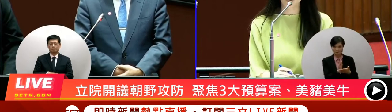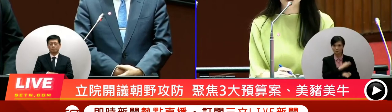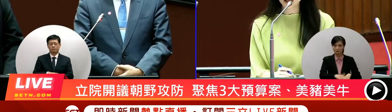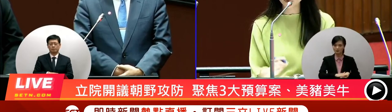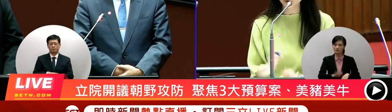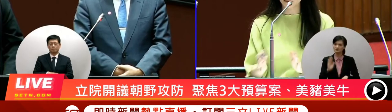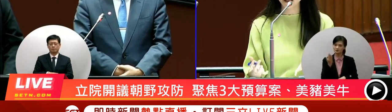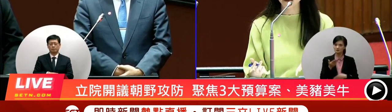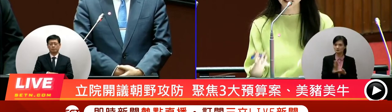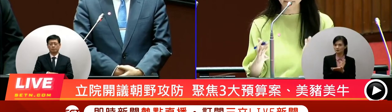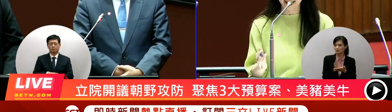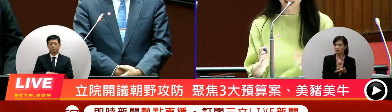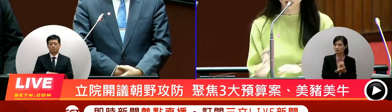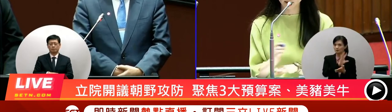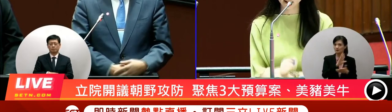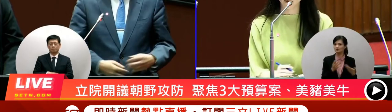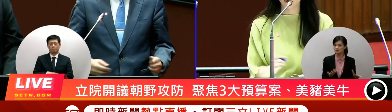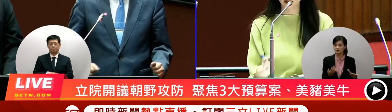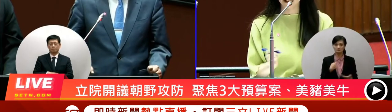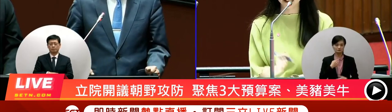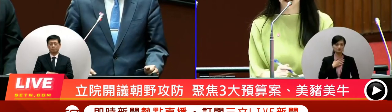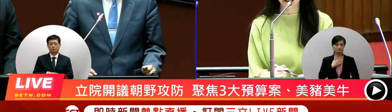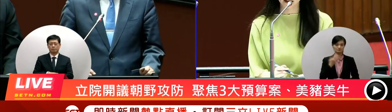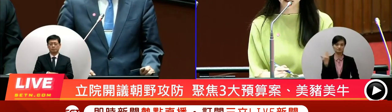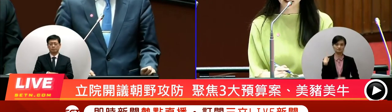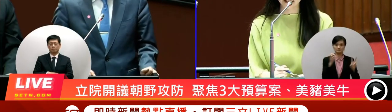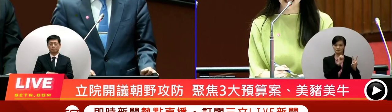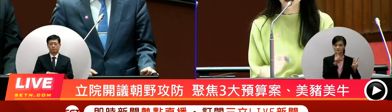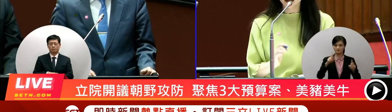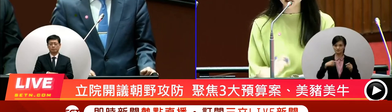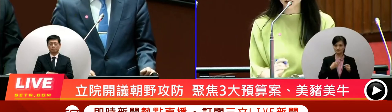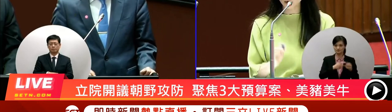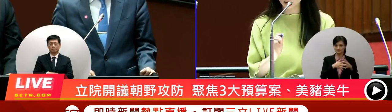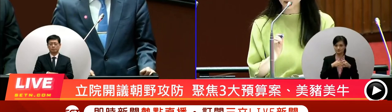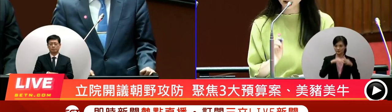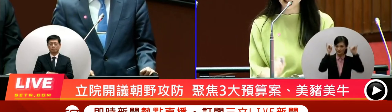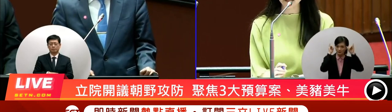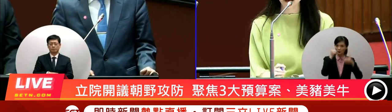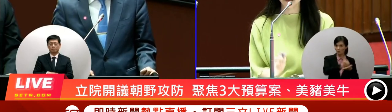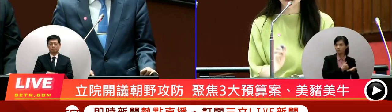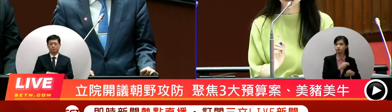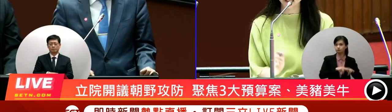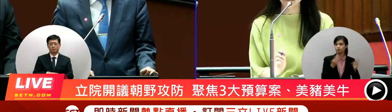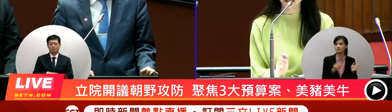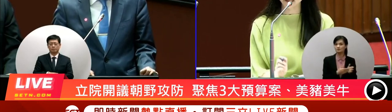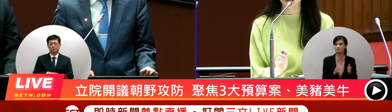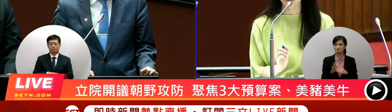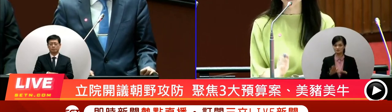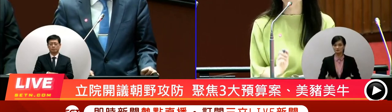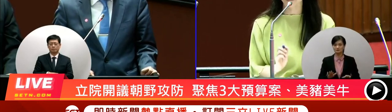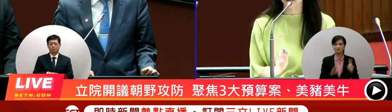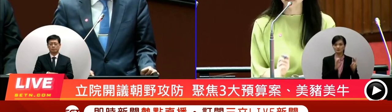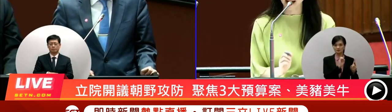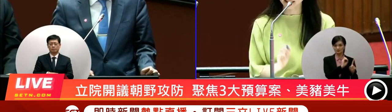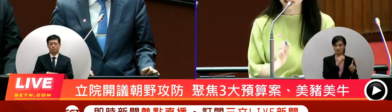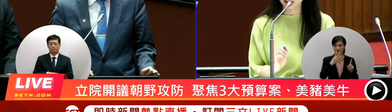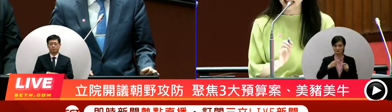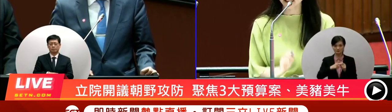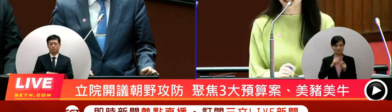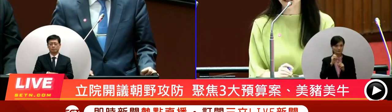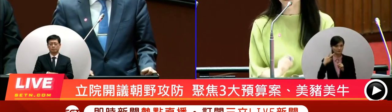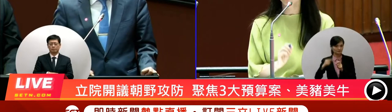哦，那据我们了解，美牛进口从2012年到现在，可是呢，我们光是104年、107年、108年